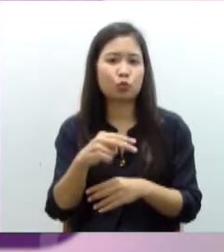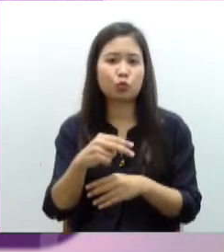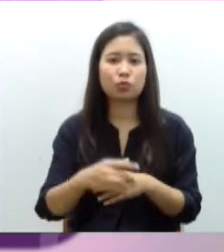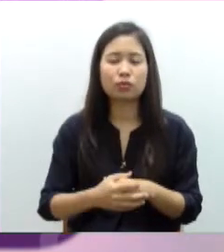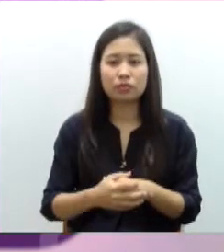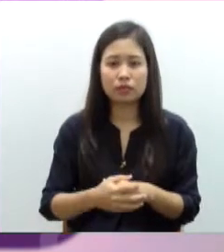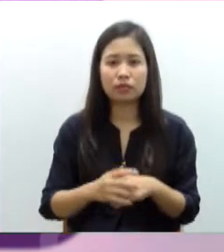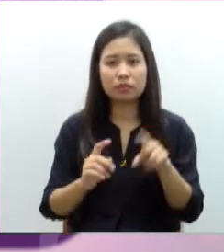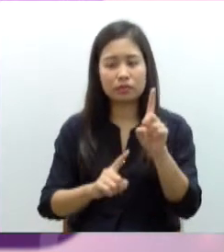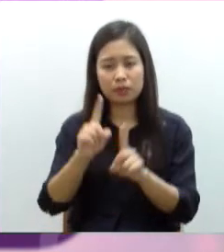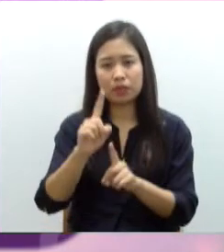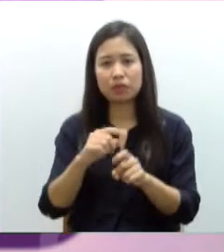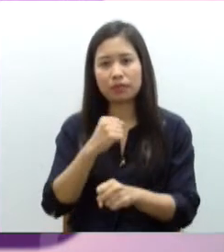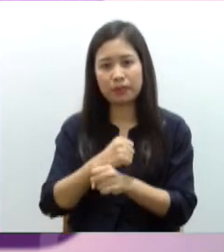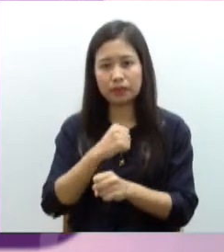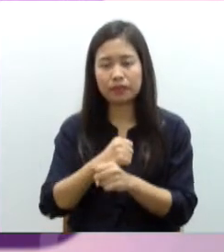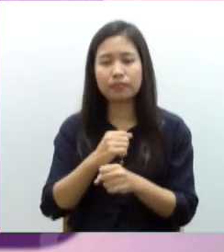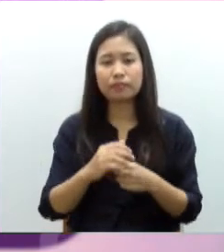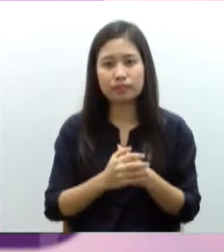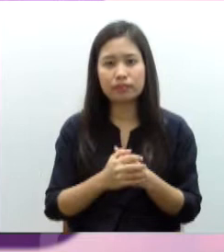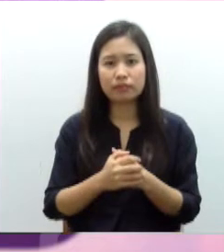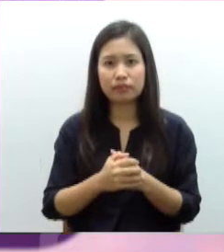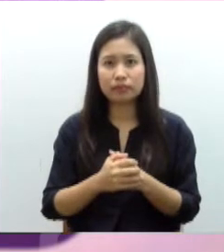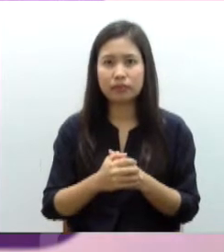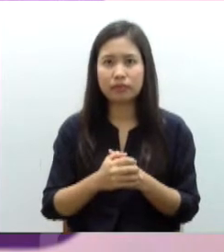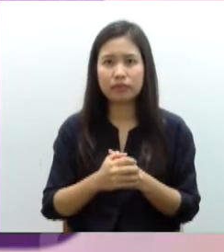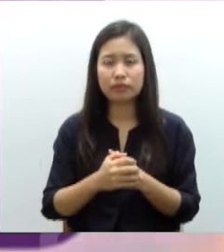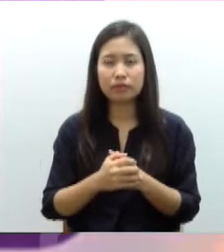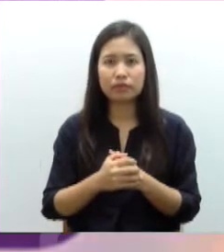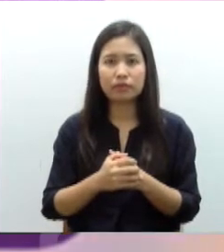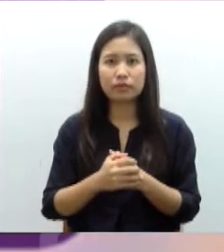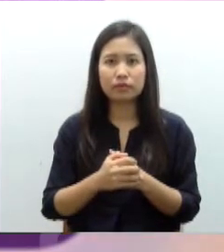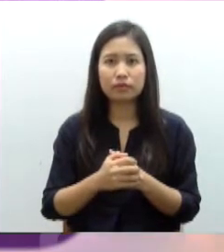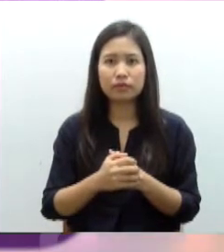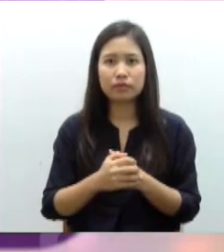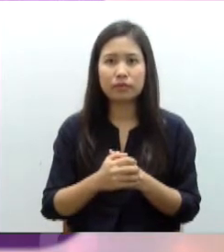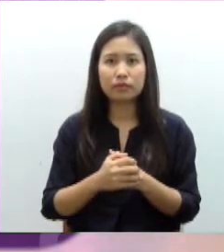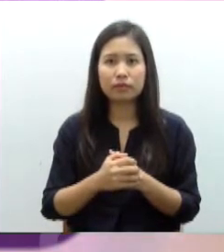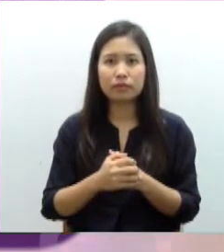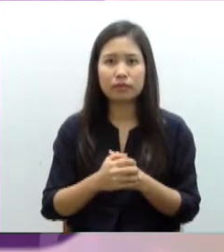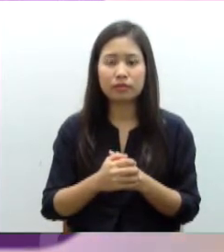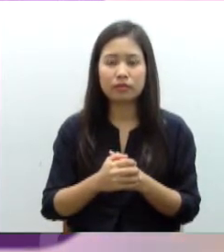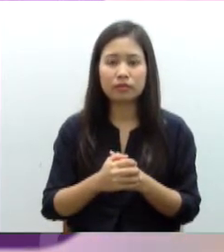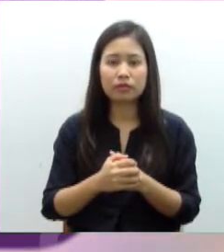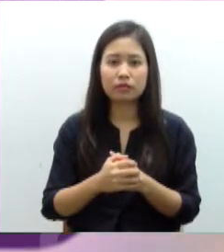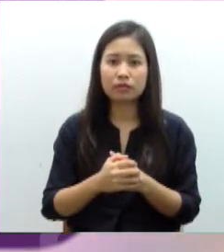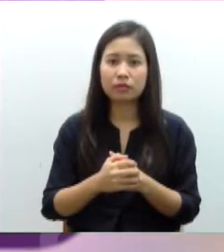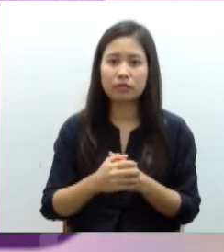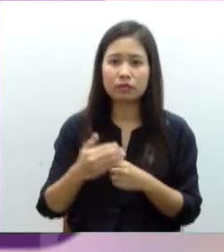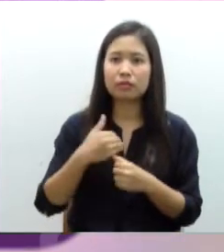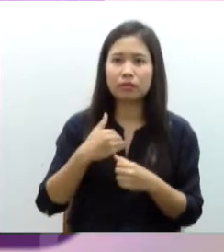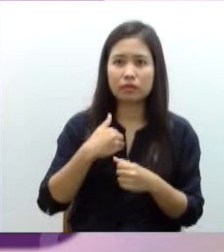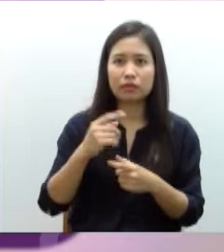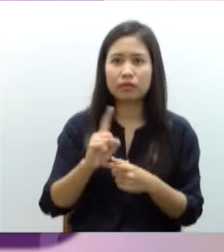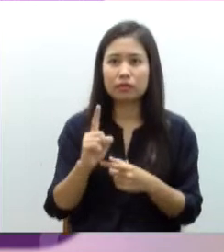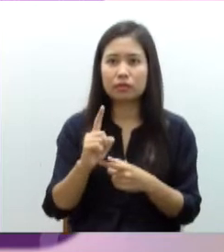การปรับปรุงการทํางานเนี่ยมักจะมีปัญหาของกรมต่างๆนั่นคือการที่มีปัญหาเนี่ยอาจจะเป็นเกิดที่ว่า